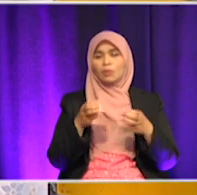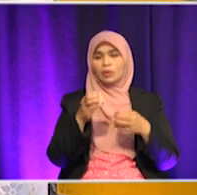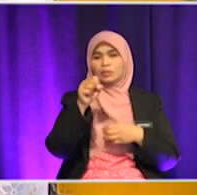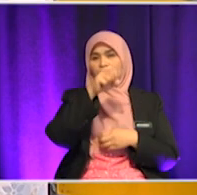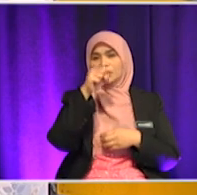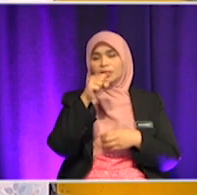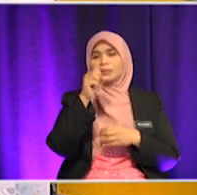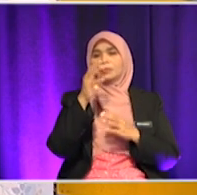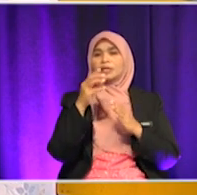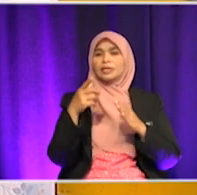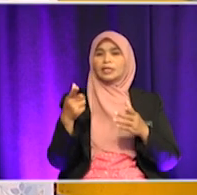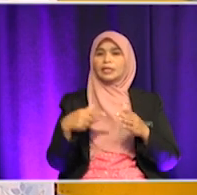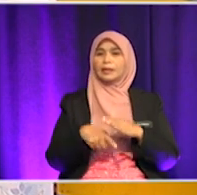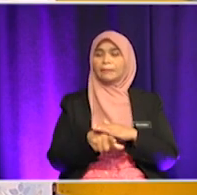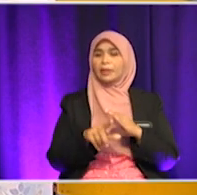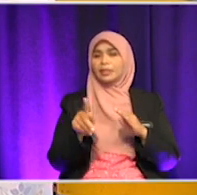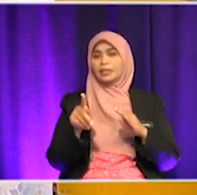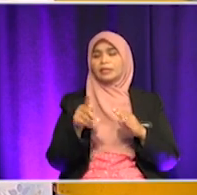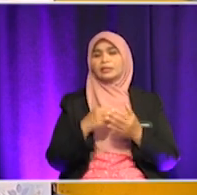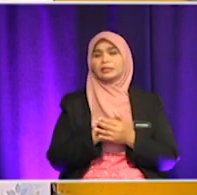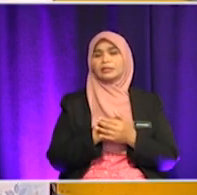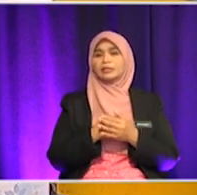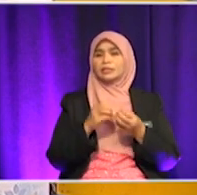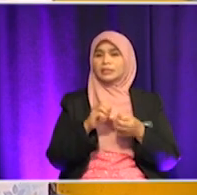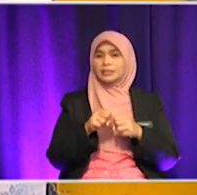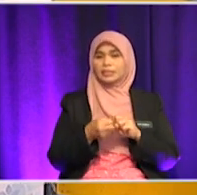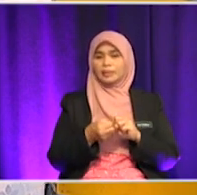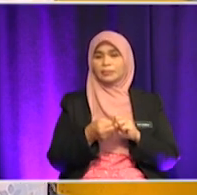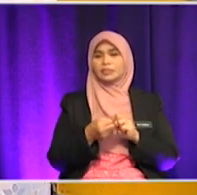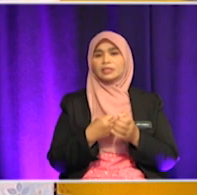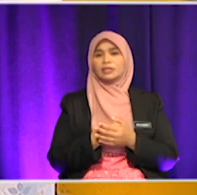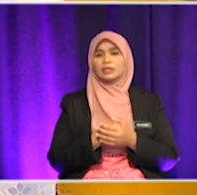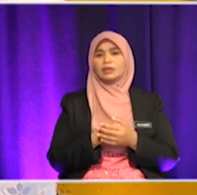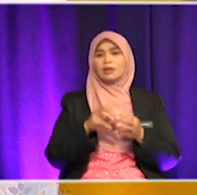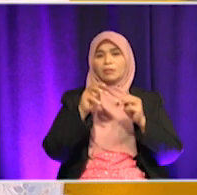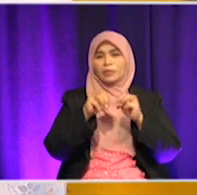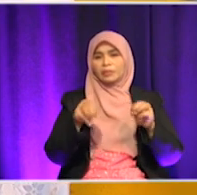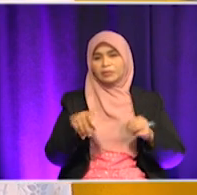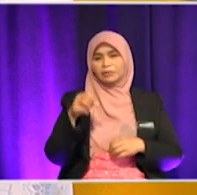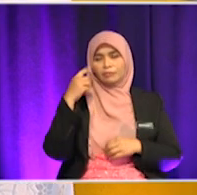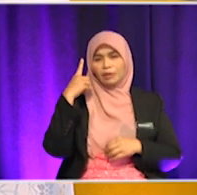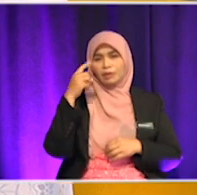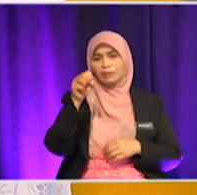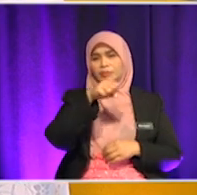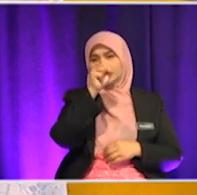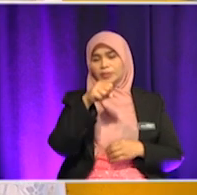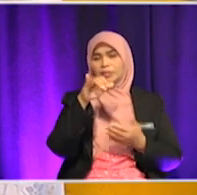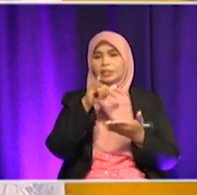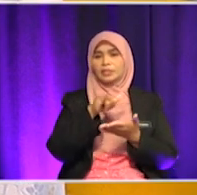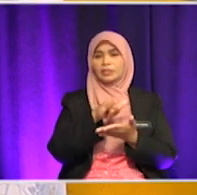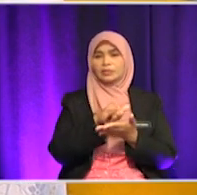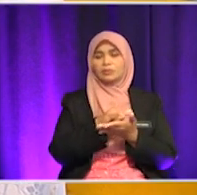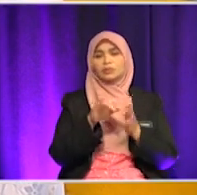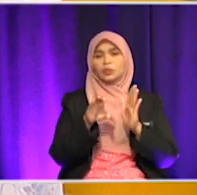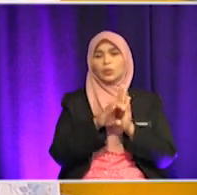masalah, perkara pertama, murid-murid mesti kena faham soalan tersebut. Okey, bila kita baca soalan yang panjang